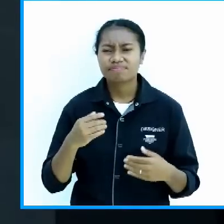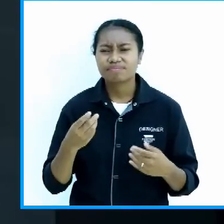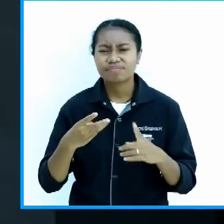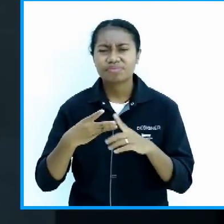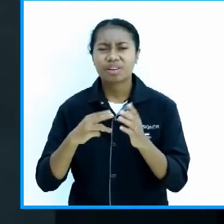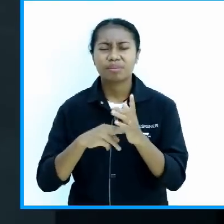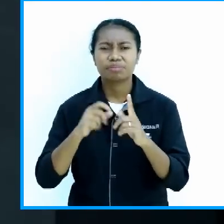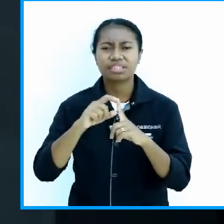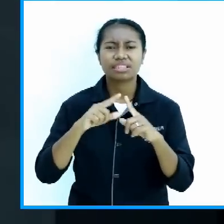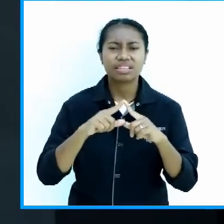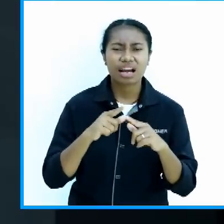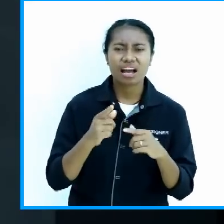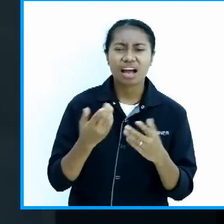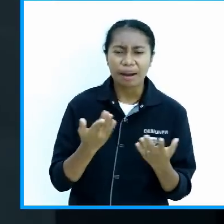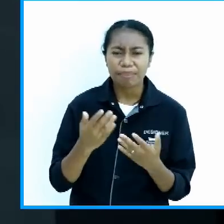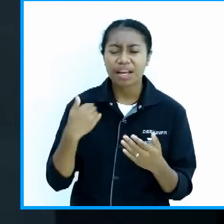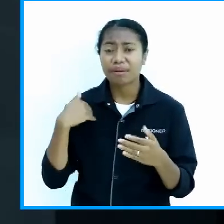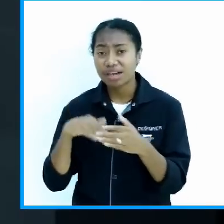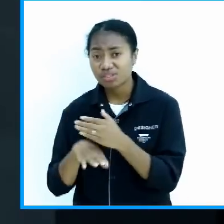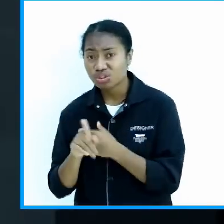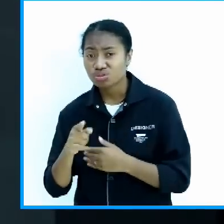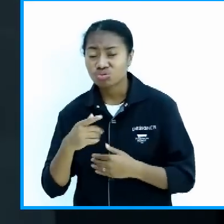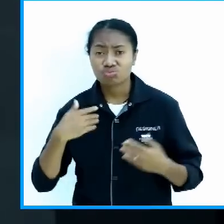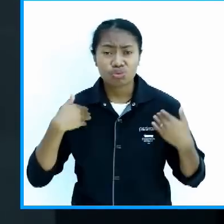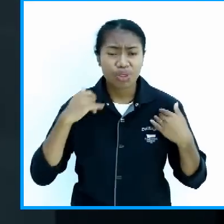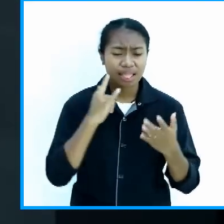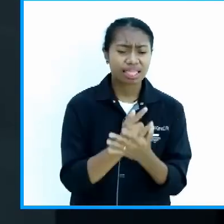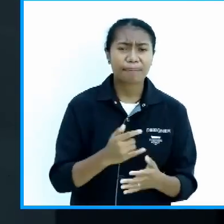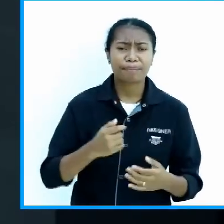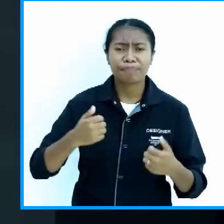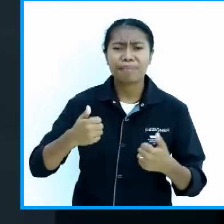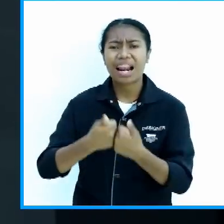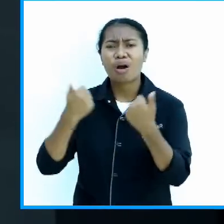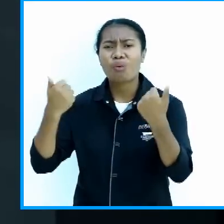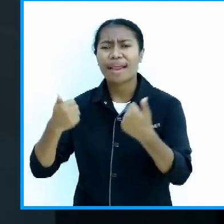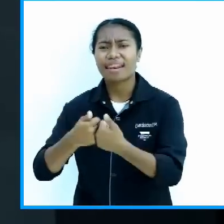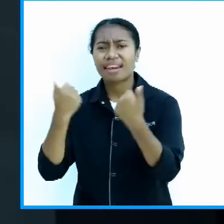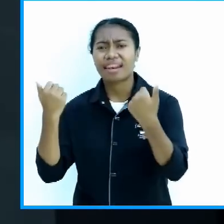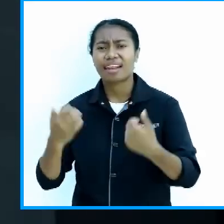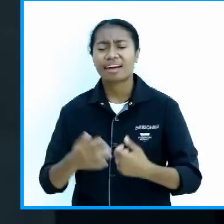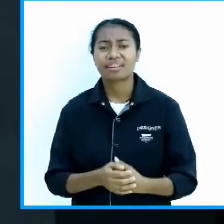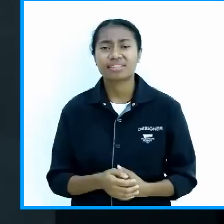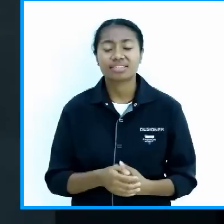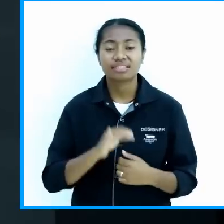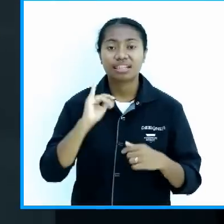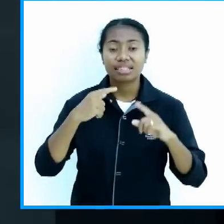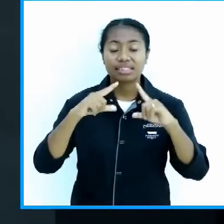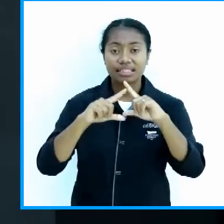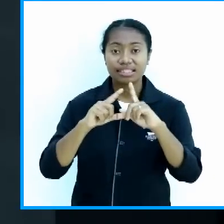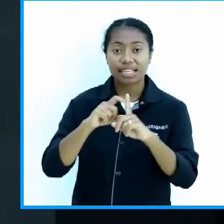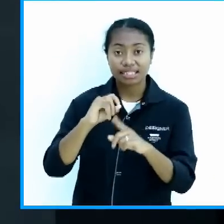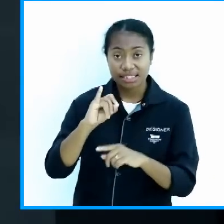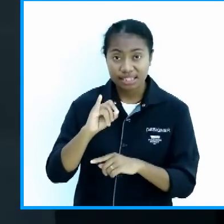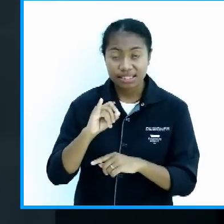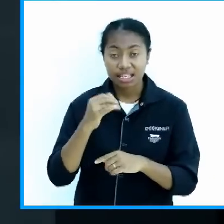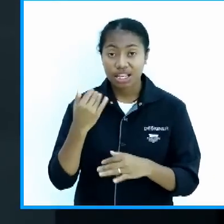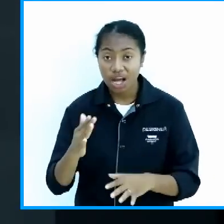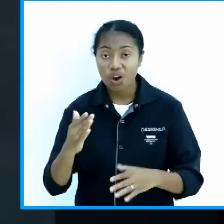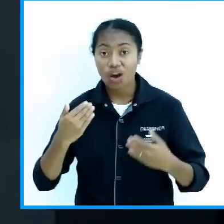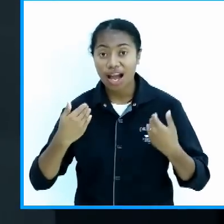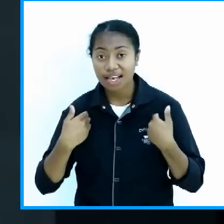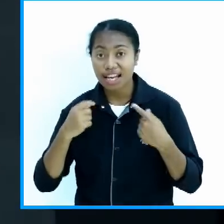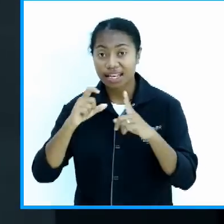tetap akan lawan melalui makrofag, limfosit B, limfosit T. Jadi, kalau ada